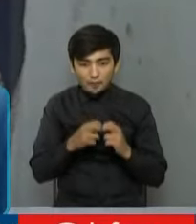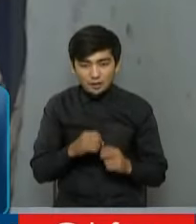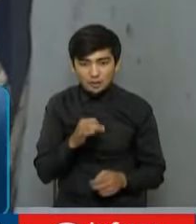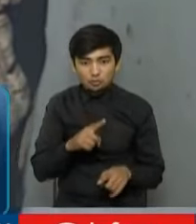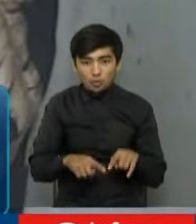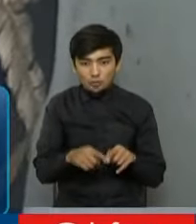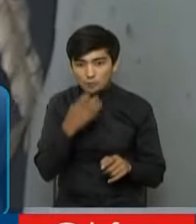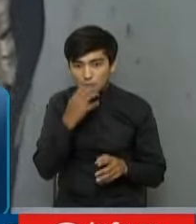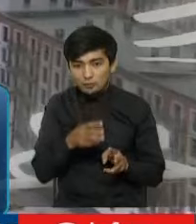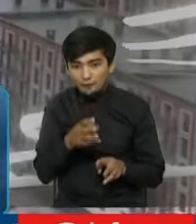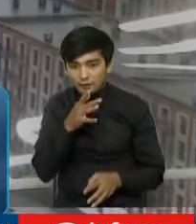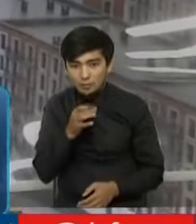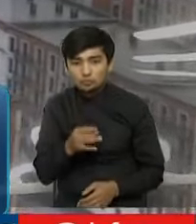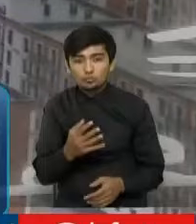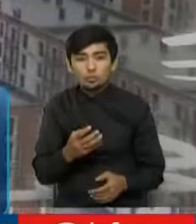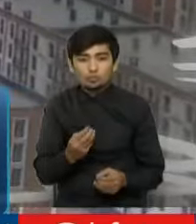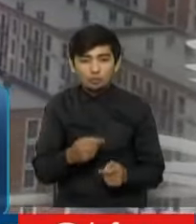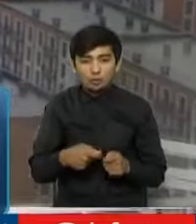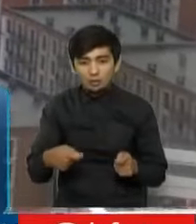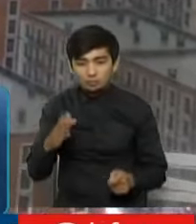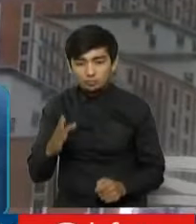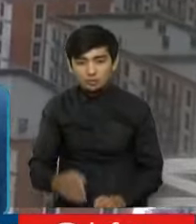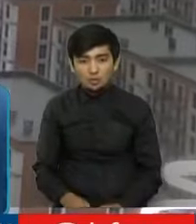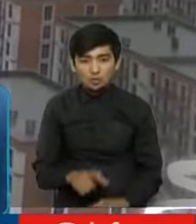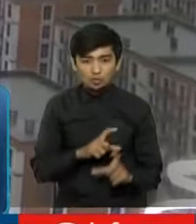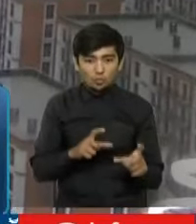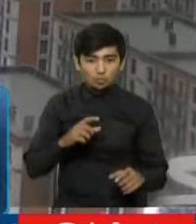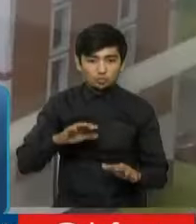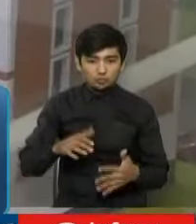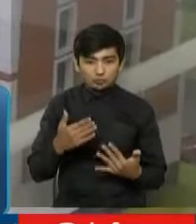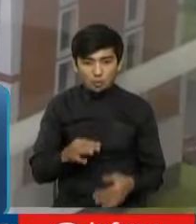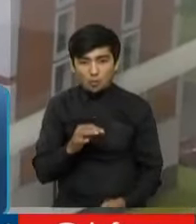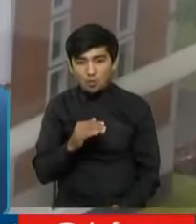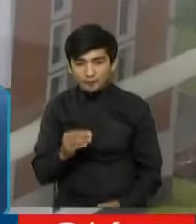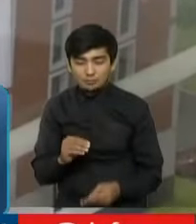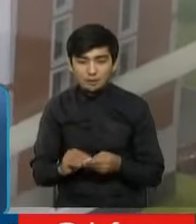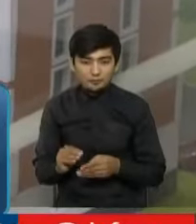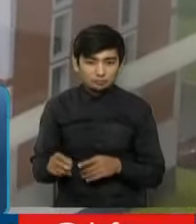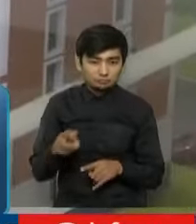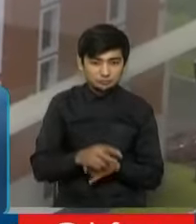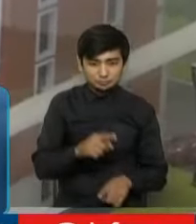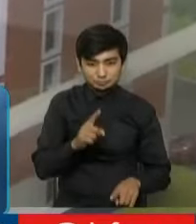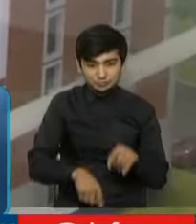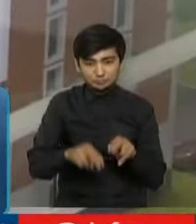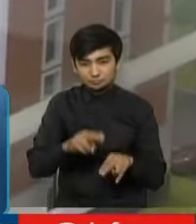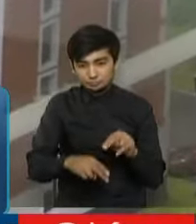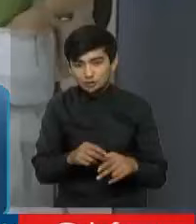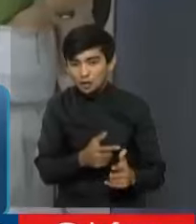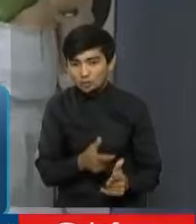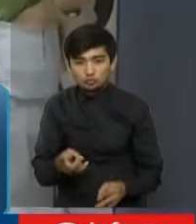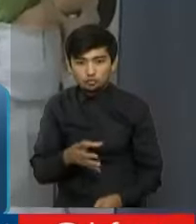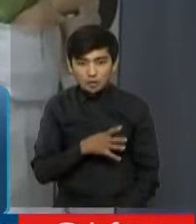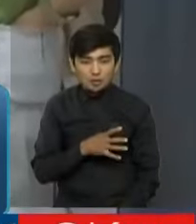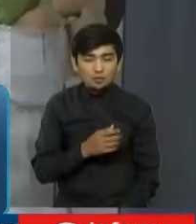сезон. Сколько они будут тянуть? Уставшие от ожидания люди в очередной раз пришли в офис, чтобы требовать скорейшего завершения строительства. К